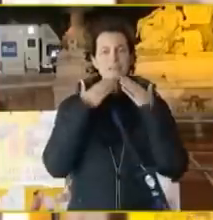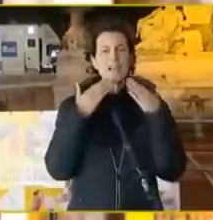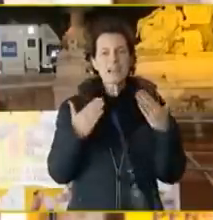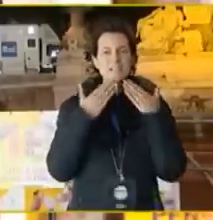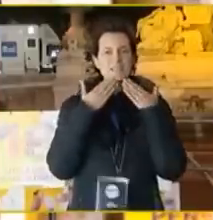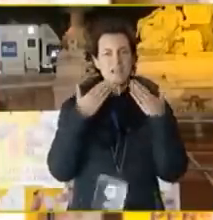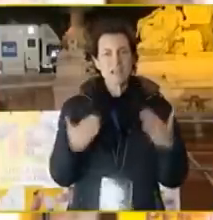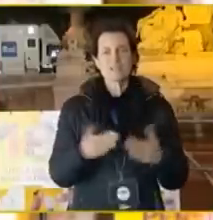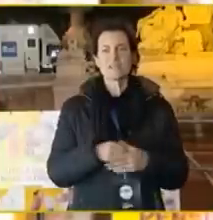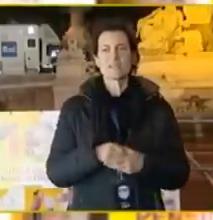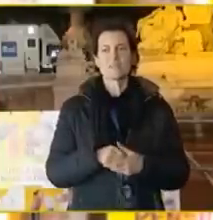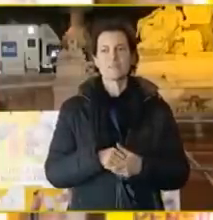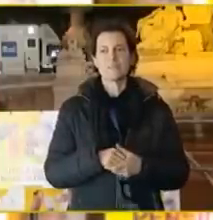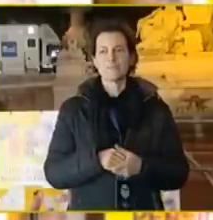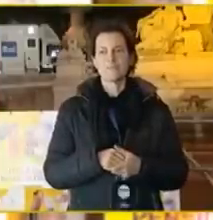Grazie.